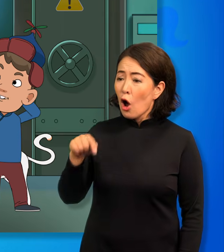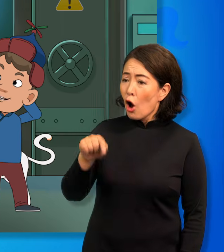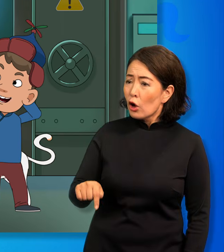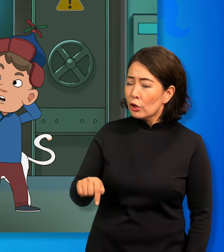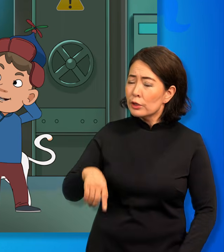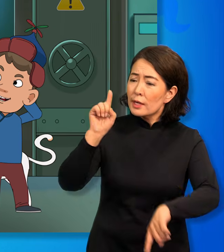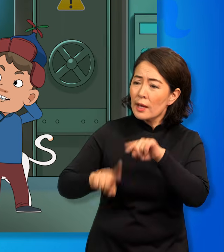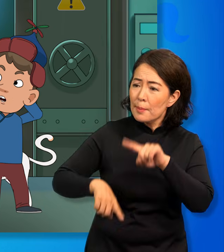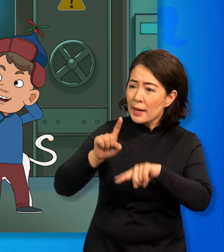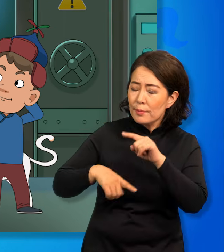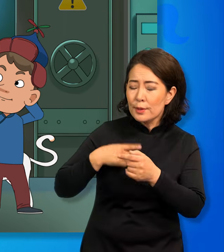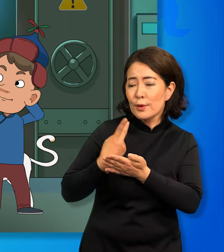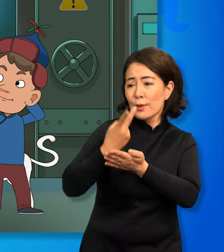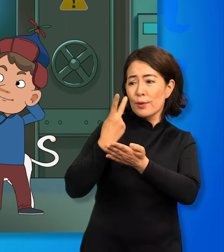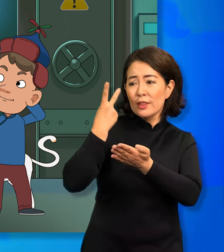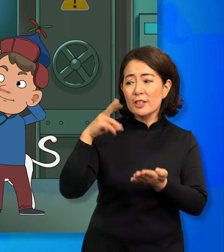За өнөөдөр ямар үлгэрээр аялах вэ?